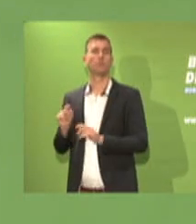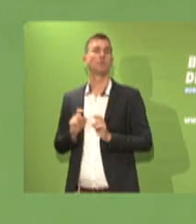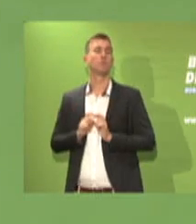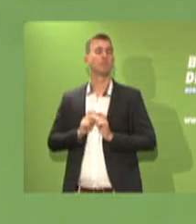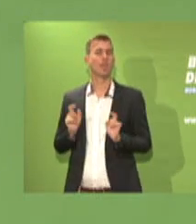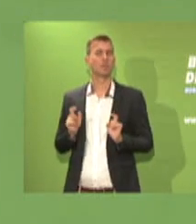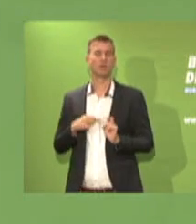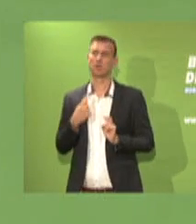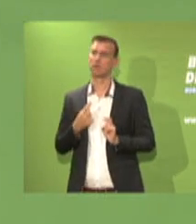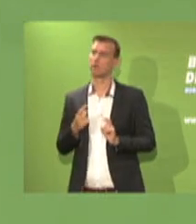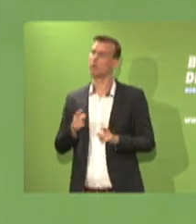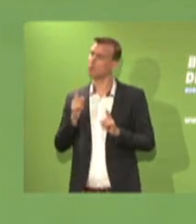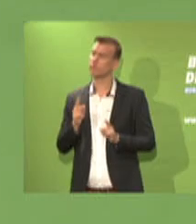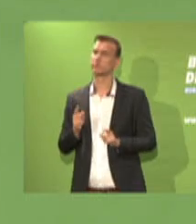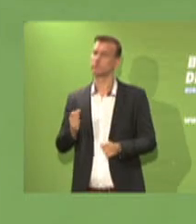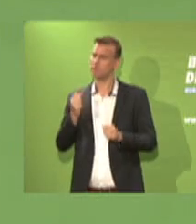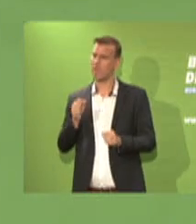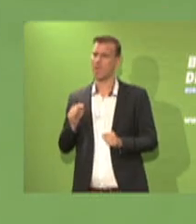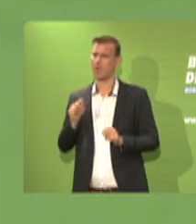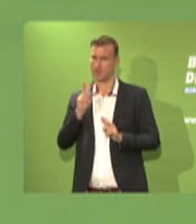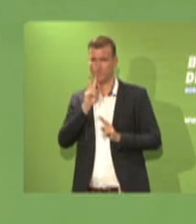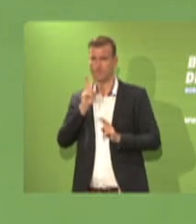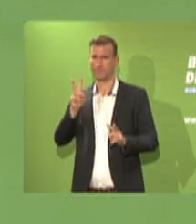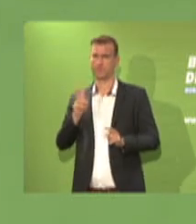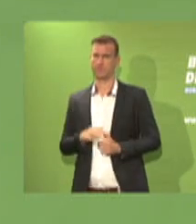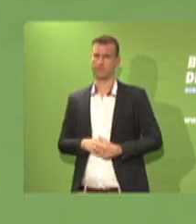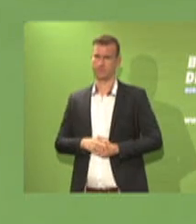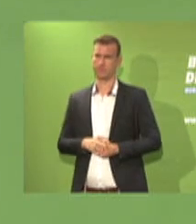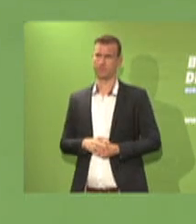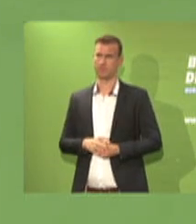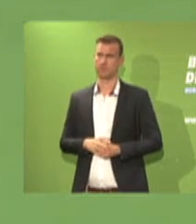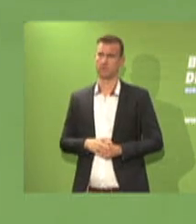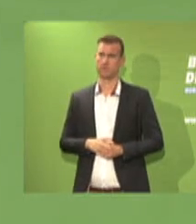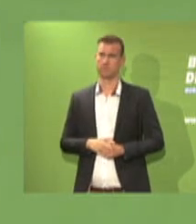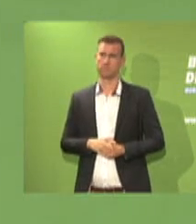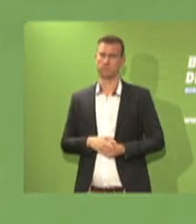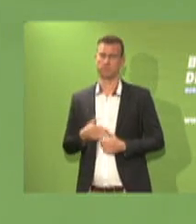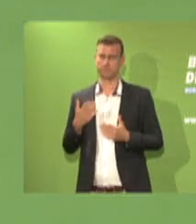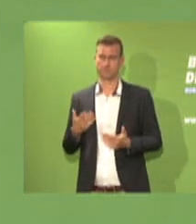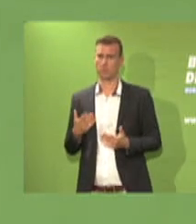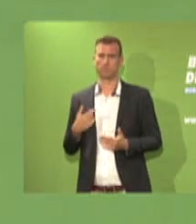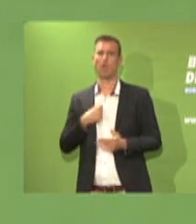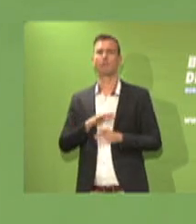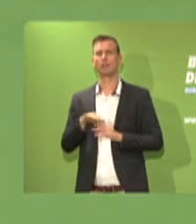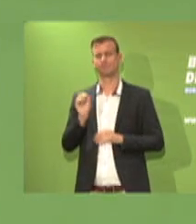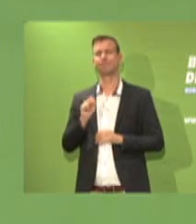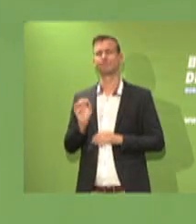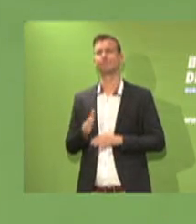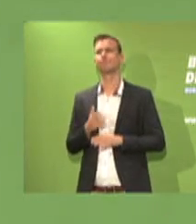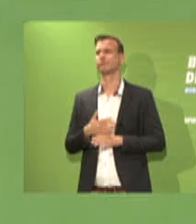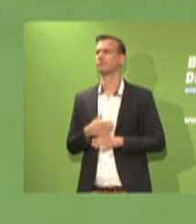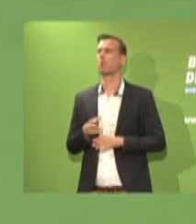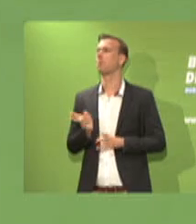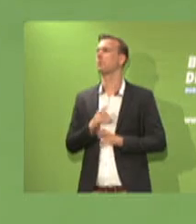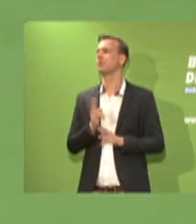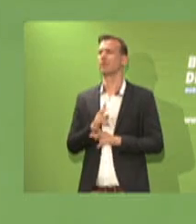ganz stark rangehen müssen und den wir nicht durchgehen lassen dürfen. Der ländliche